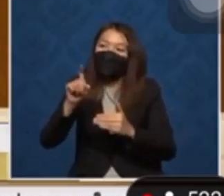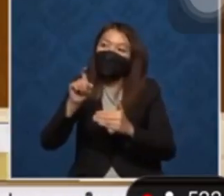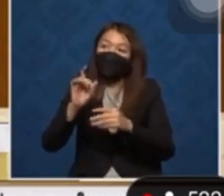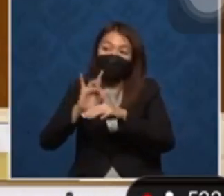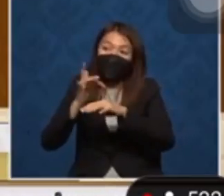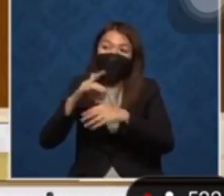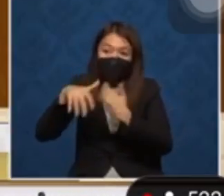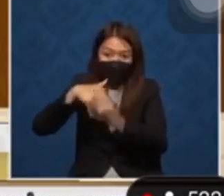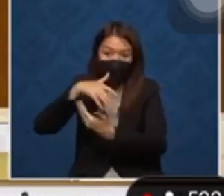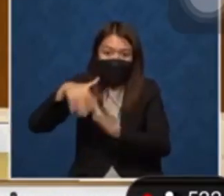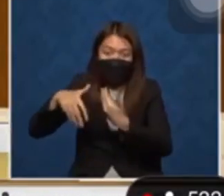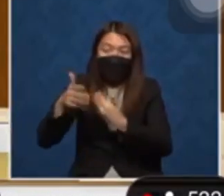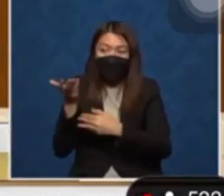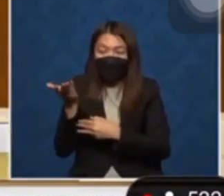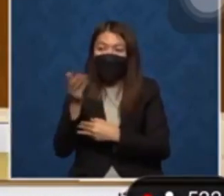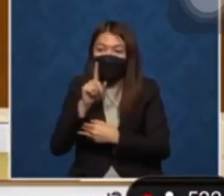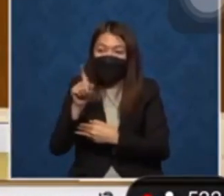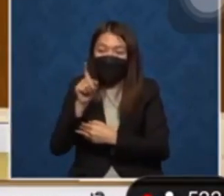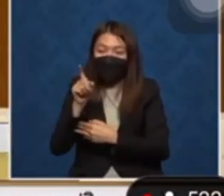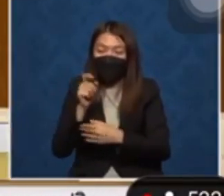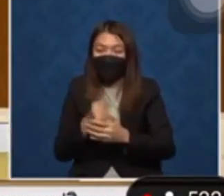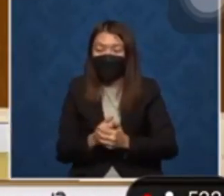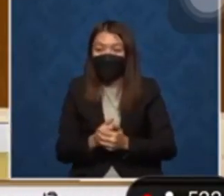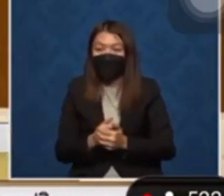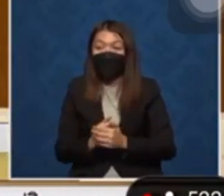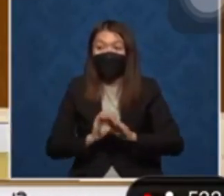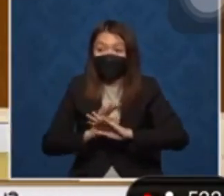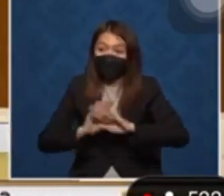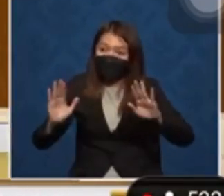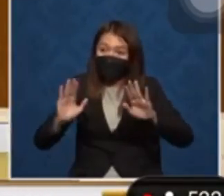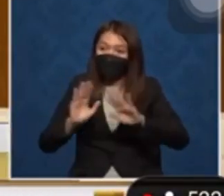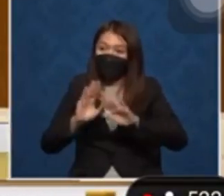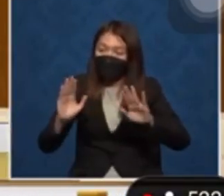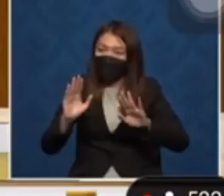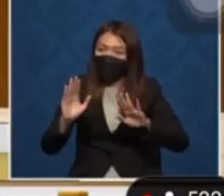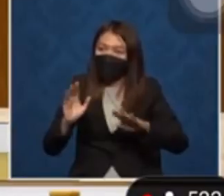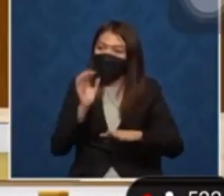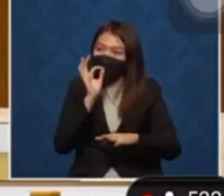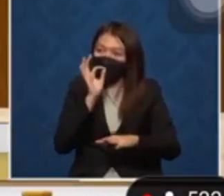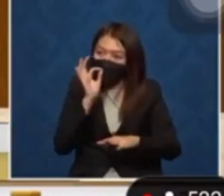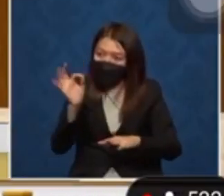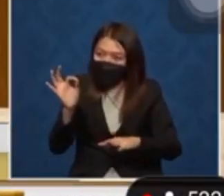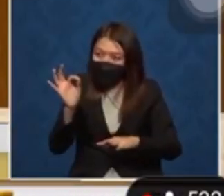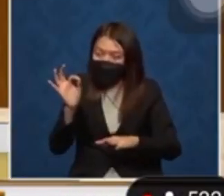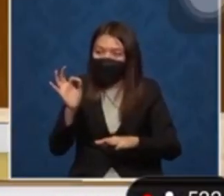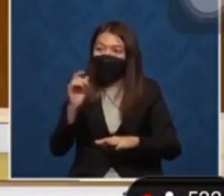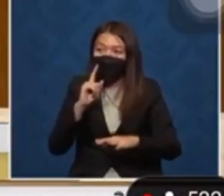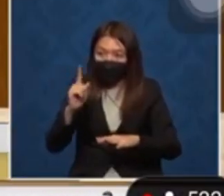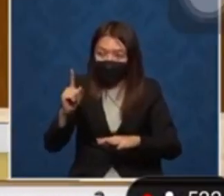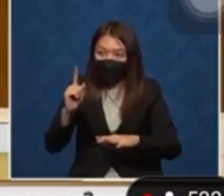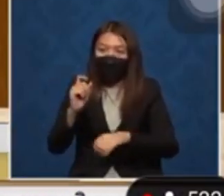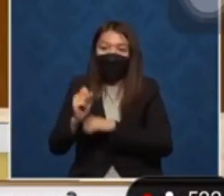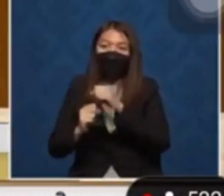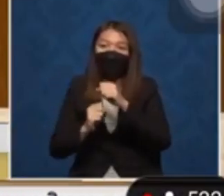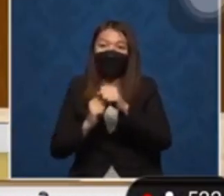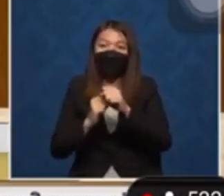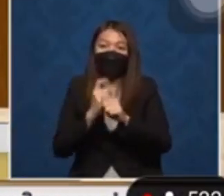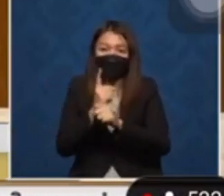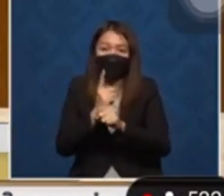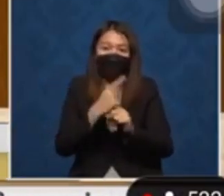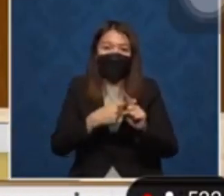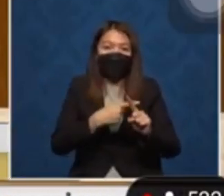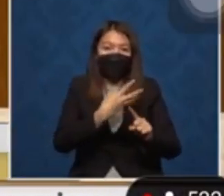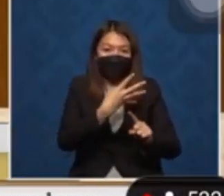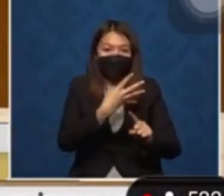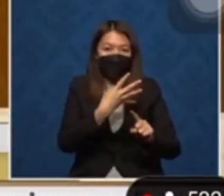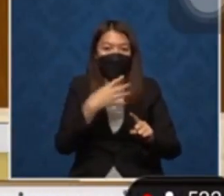อมในการที่ยกเลิกผังเมืองเราฟ้องไป1ปี4เดือนปัจจุบันหน่วยงานรัฐที่พิจารณา